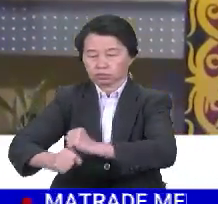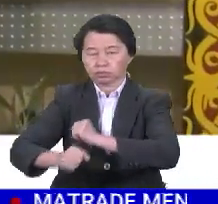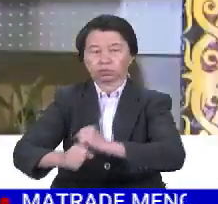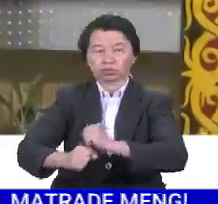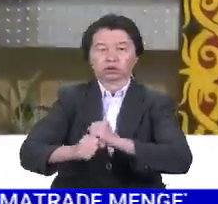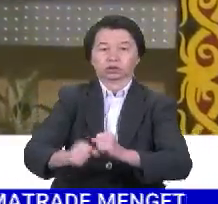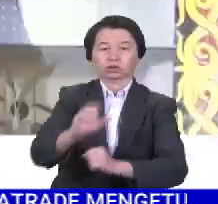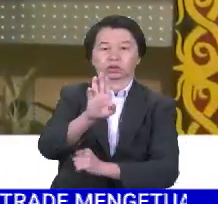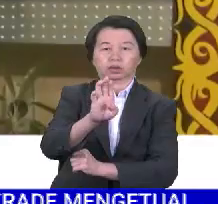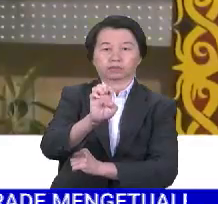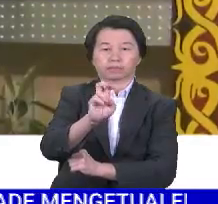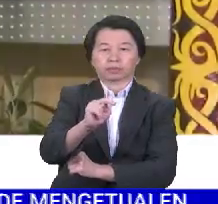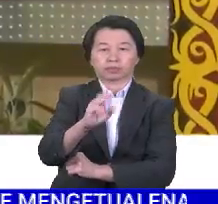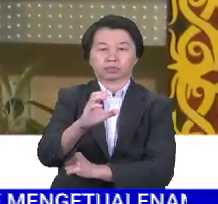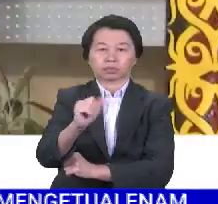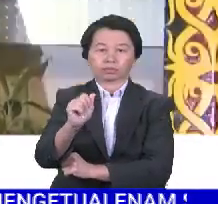bencana.